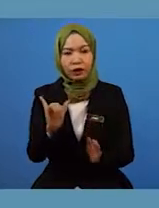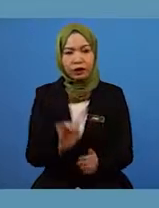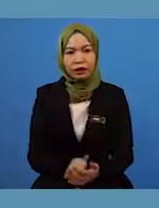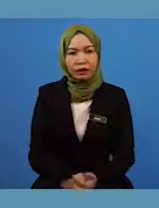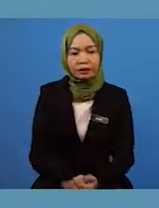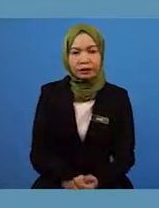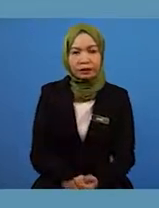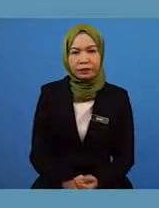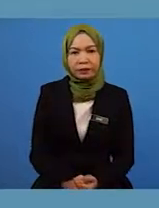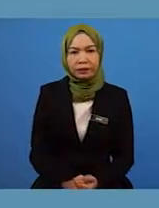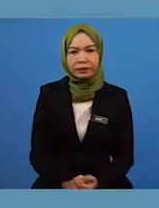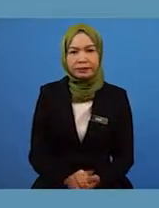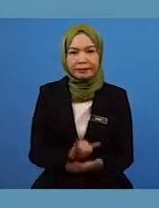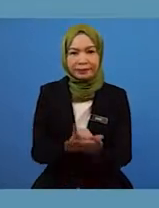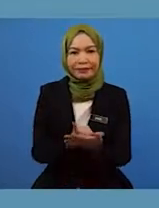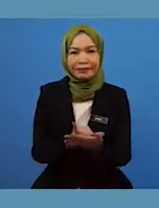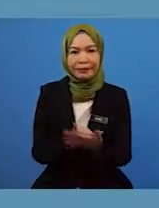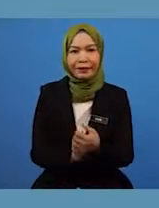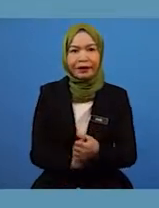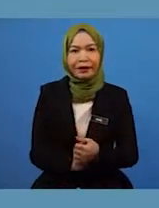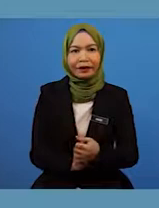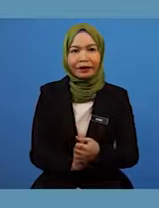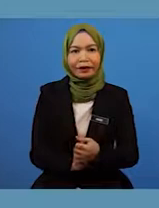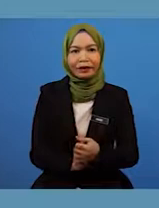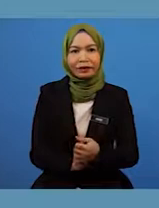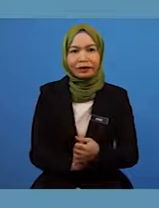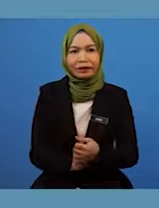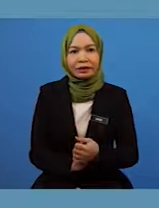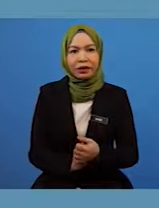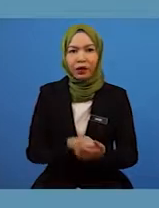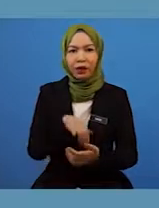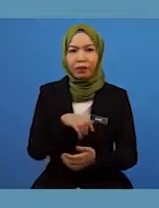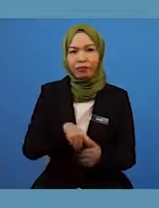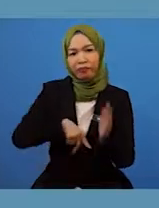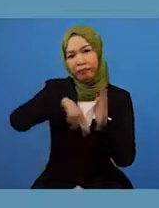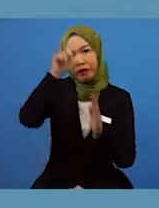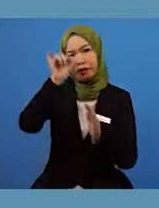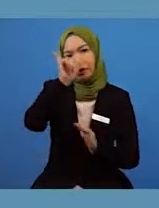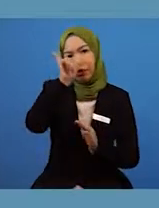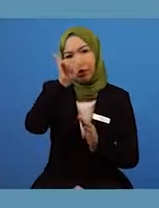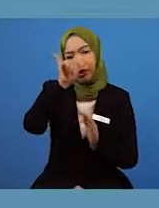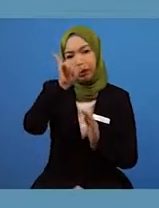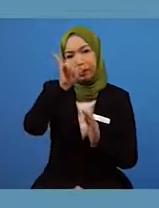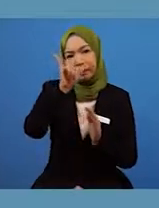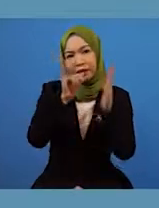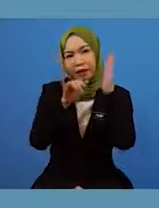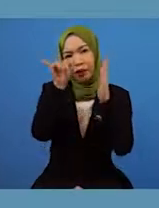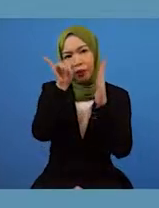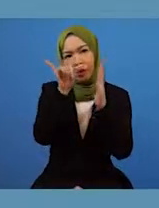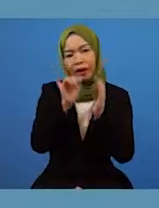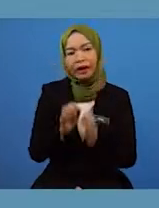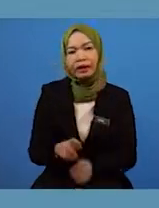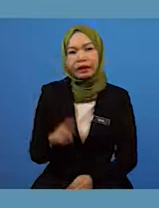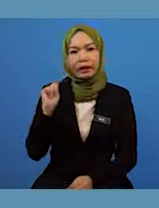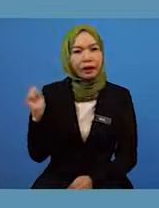tenaga. Paksi Y adalah tenaga. Memandangkan haba dibebaskan